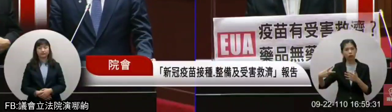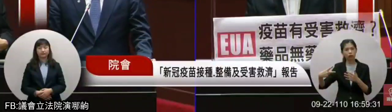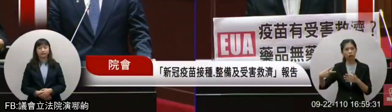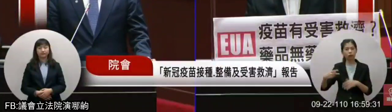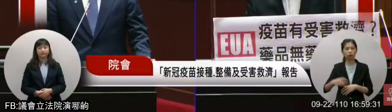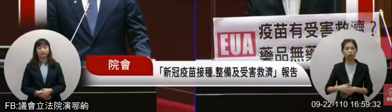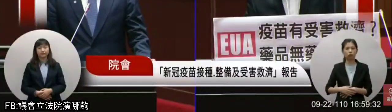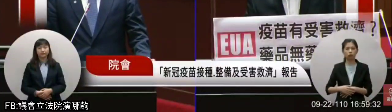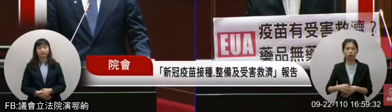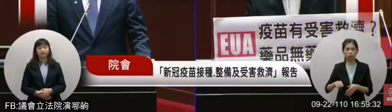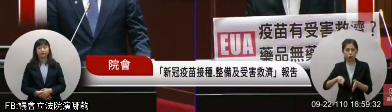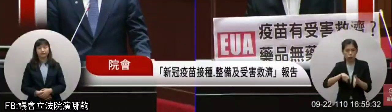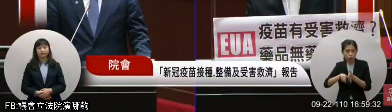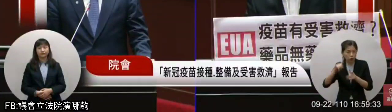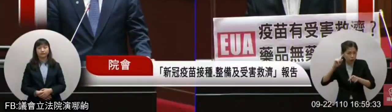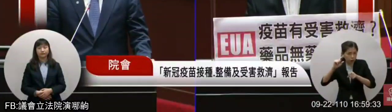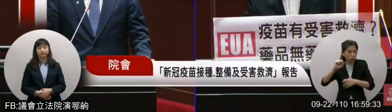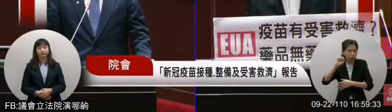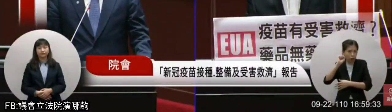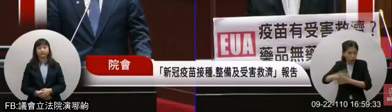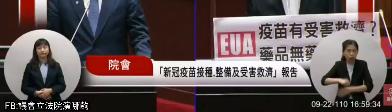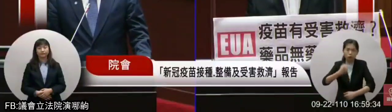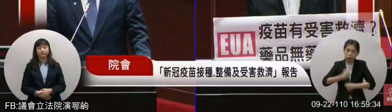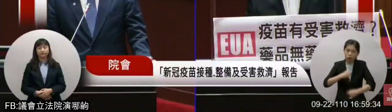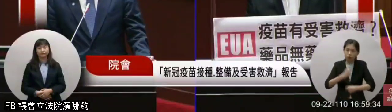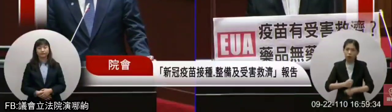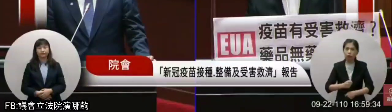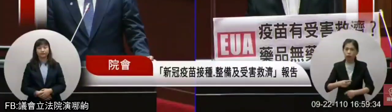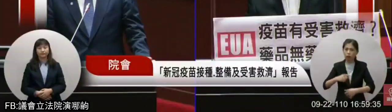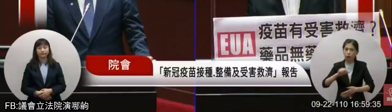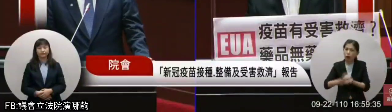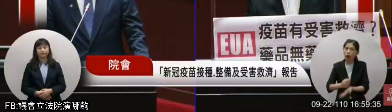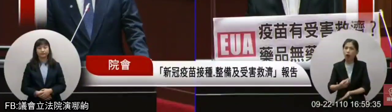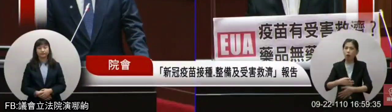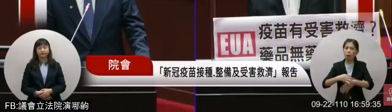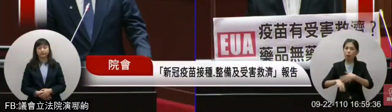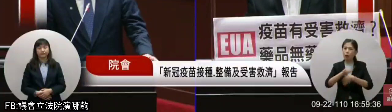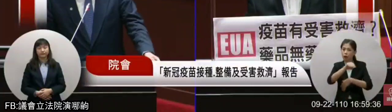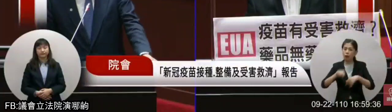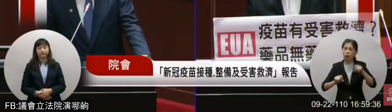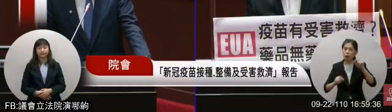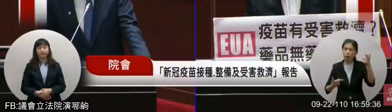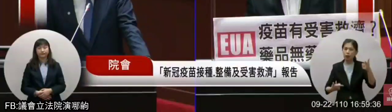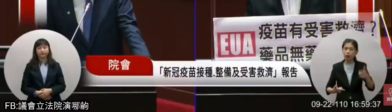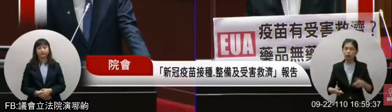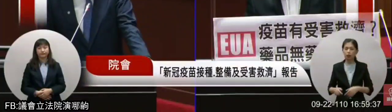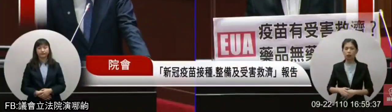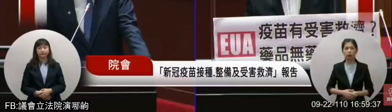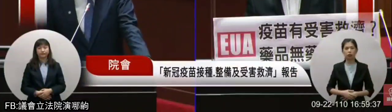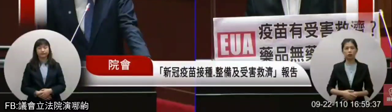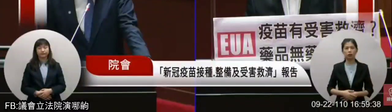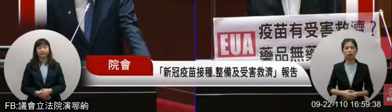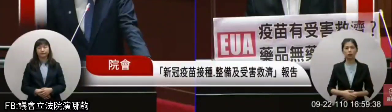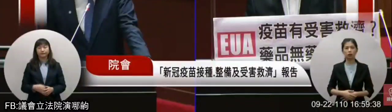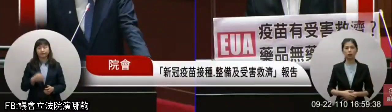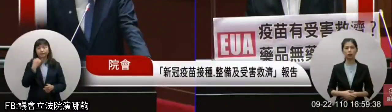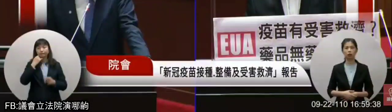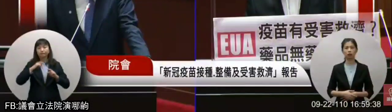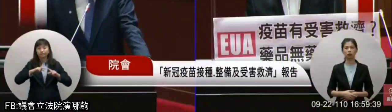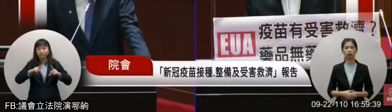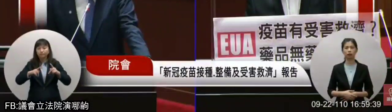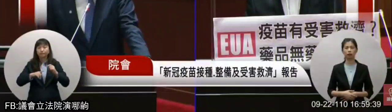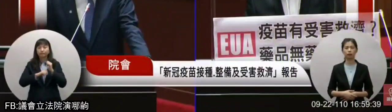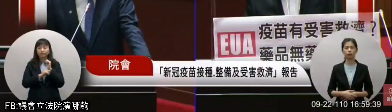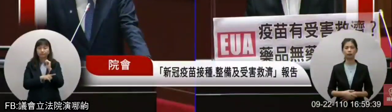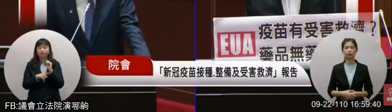漏掉了这个专案核准制造，这怎么办？这是办法而已啦， 那我们可以来修改，但